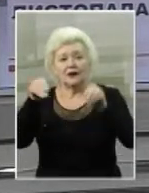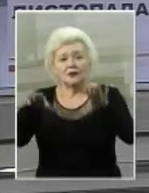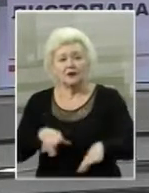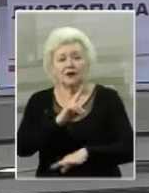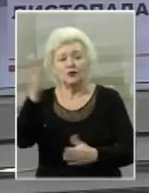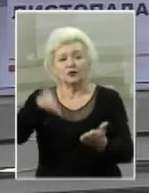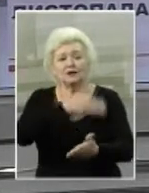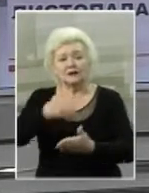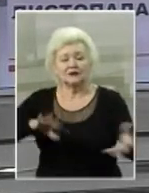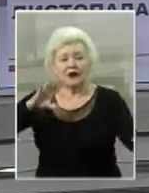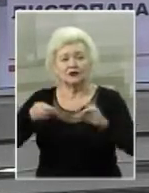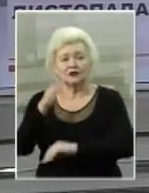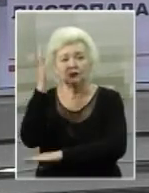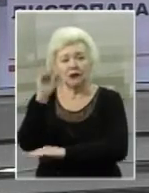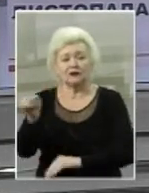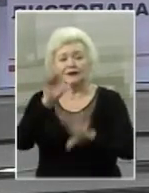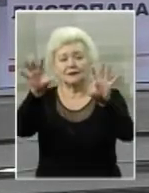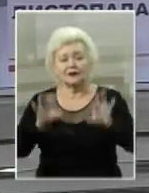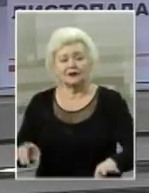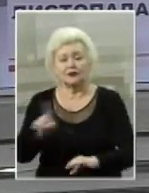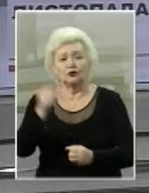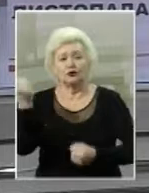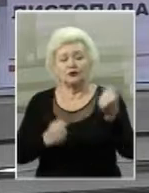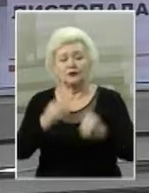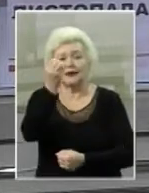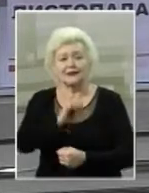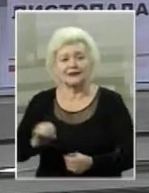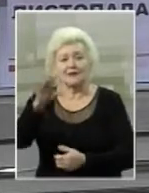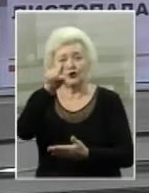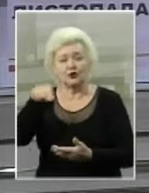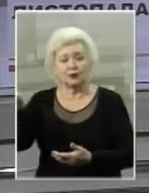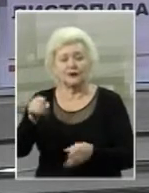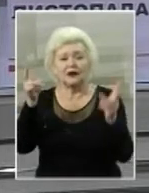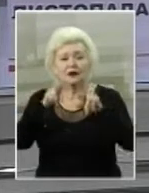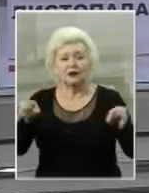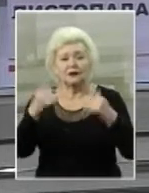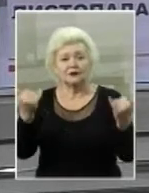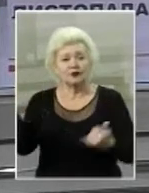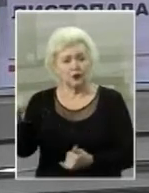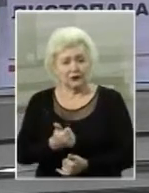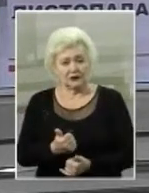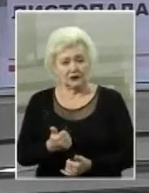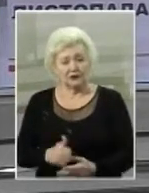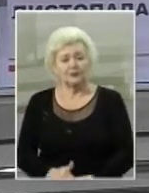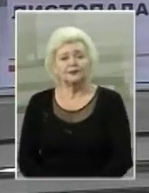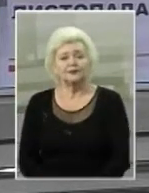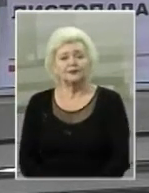може скасувати результати голосування за закони щодо машин із єврономерами. Її розглянуть цього тижня.